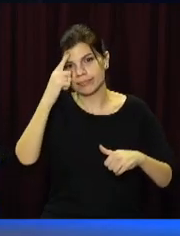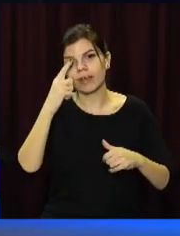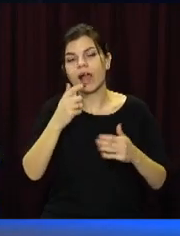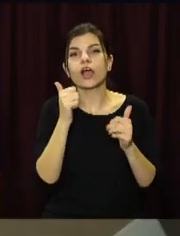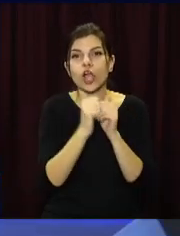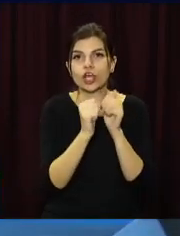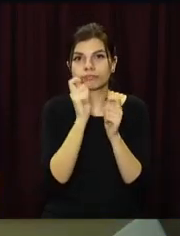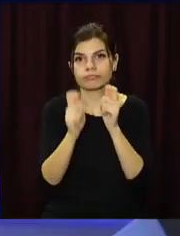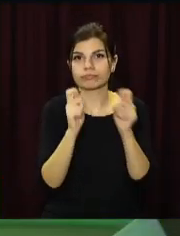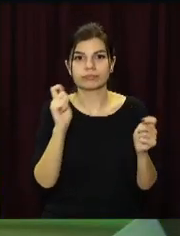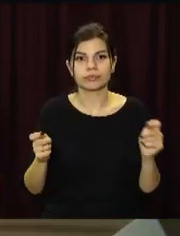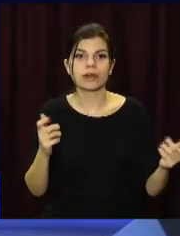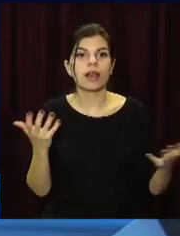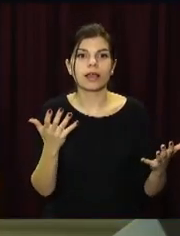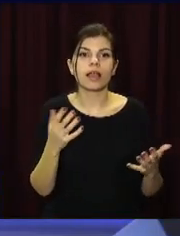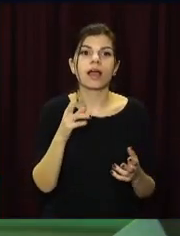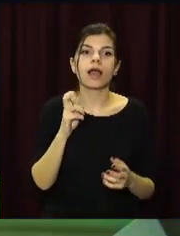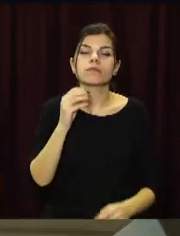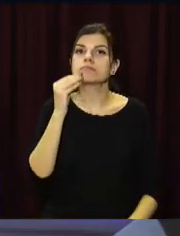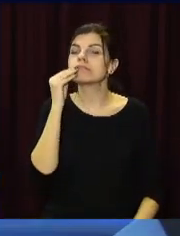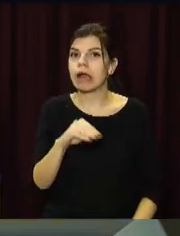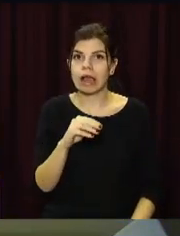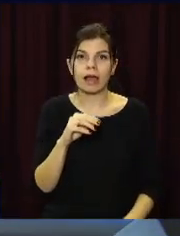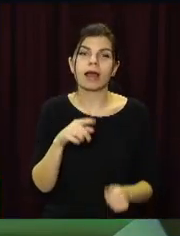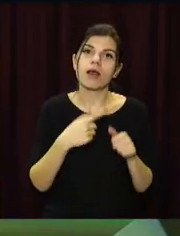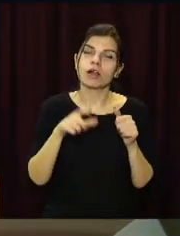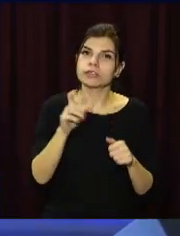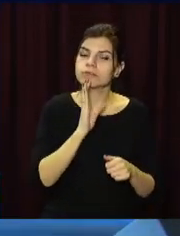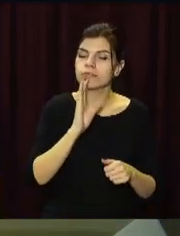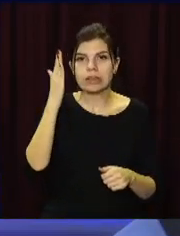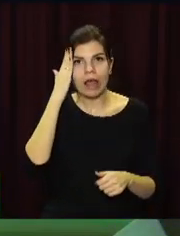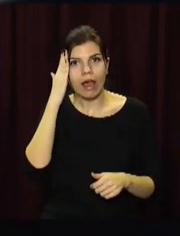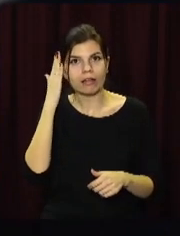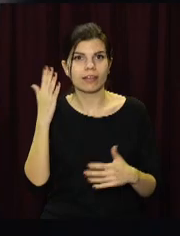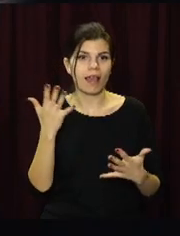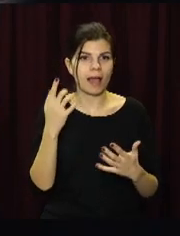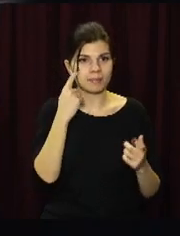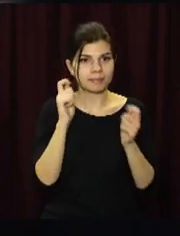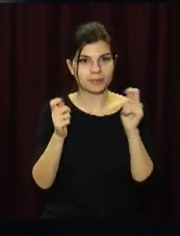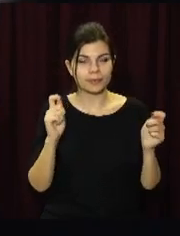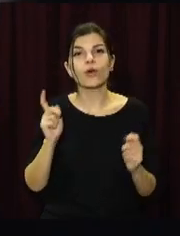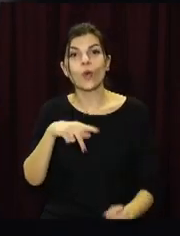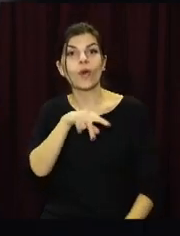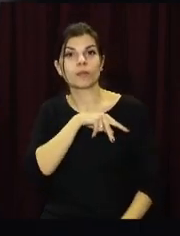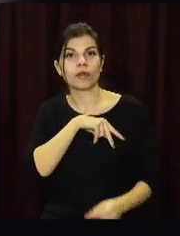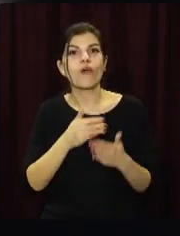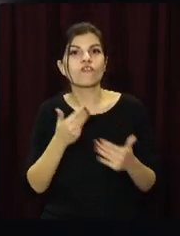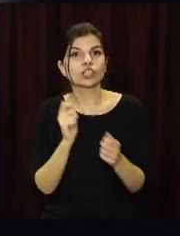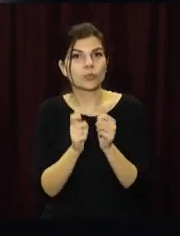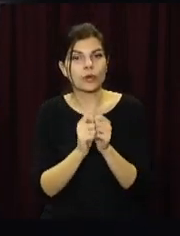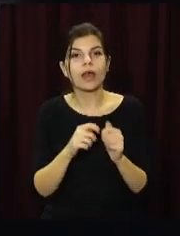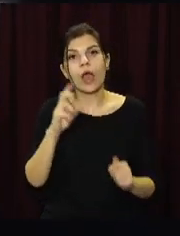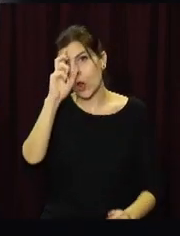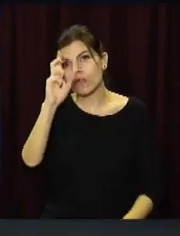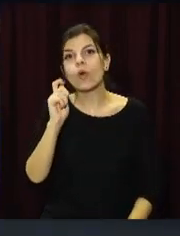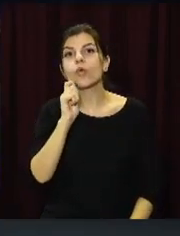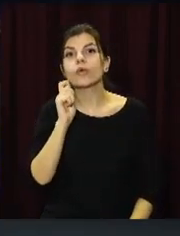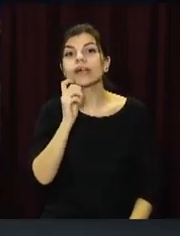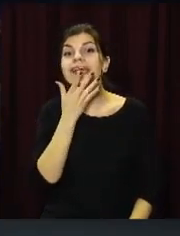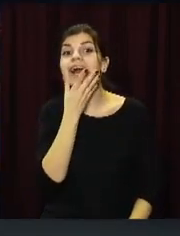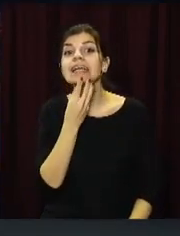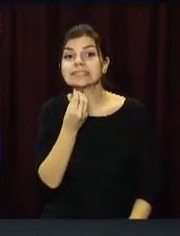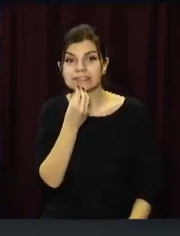власну номінацію. Як то міс неповторність або міс талант. Тішили конкурсанток і подарунками від спонсорів. Королеву краси